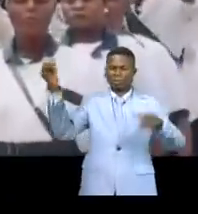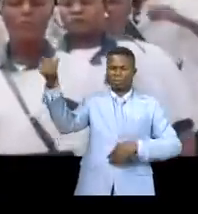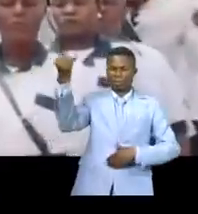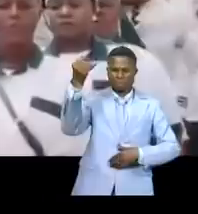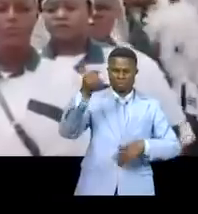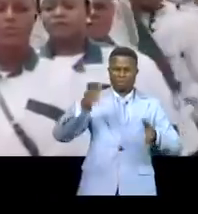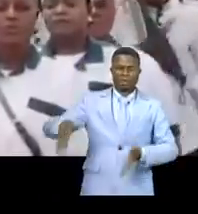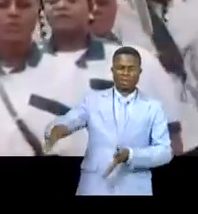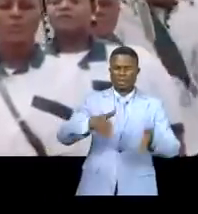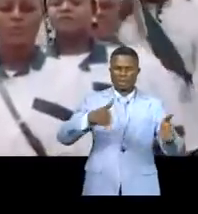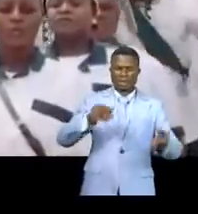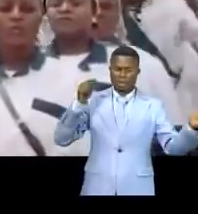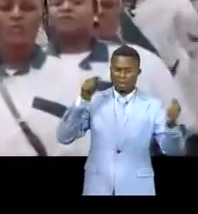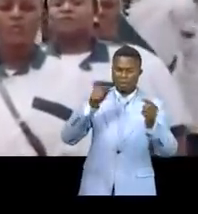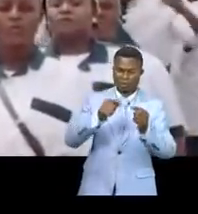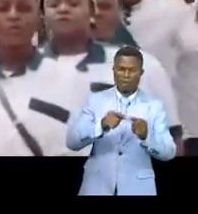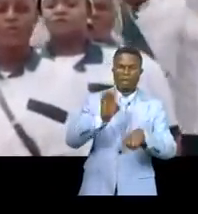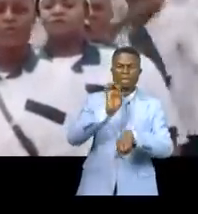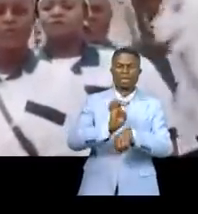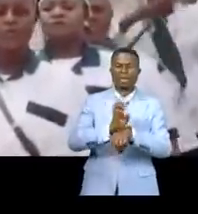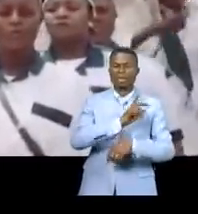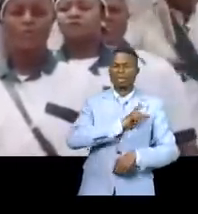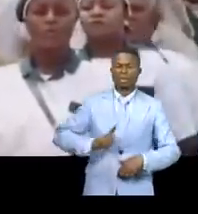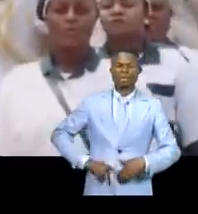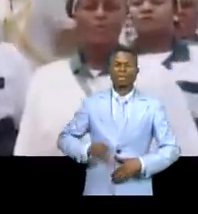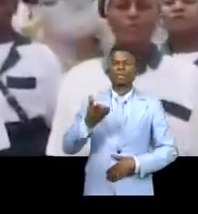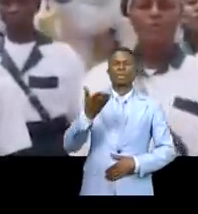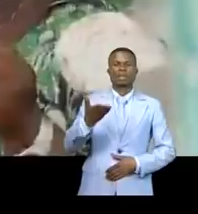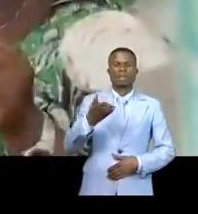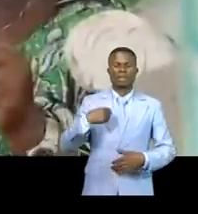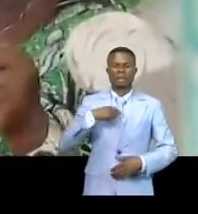du sentier qui mène à la cité sainte.